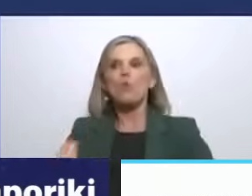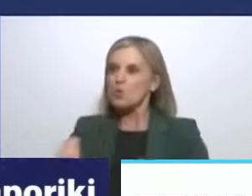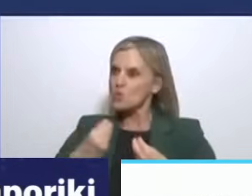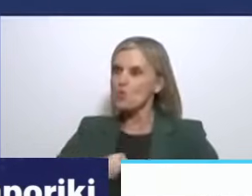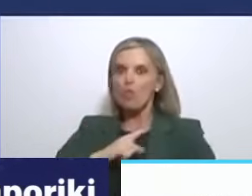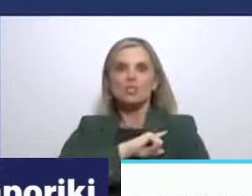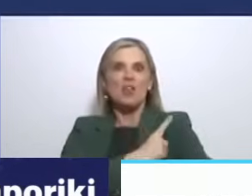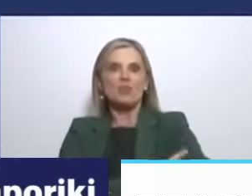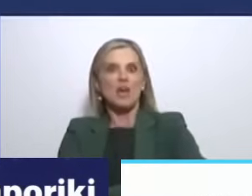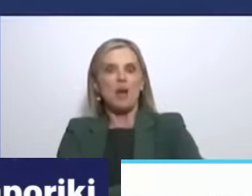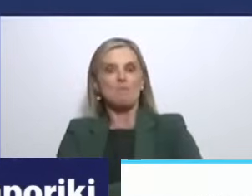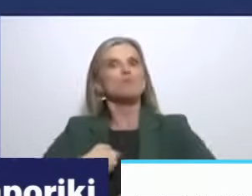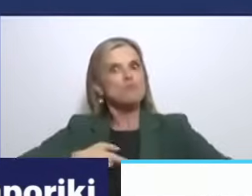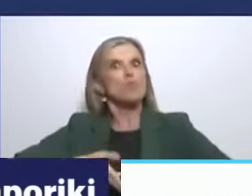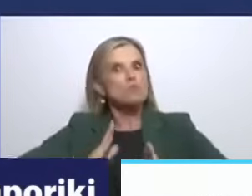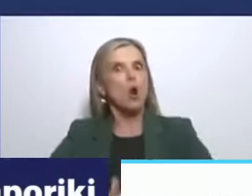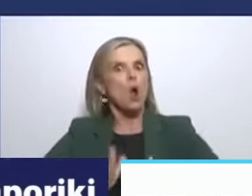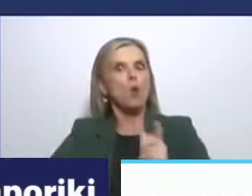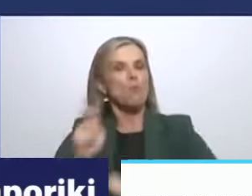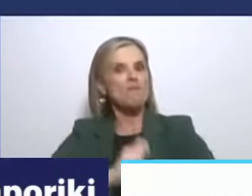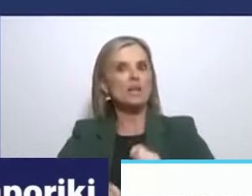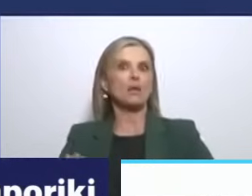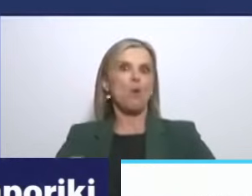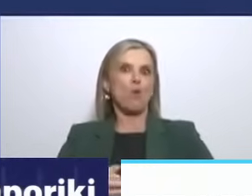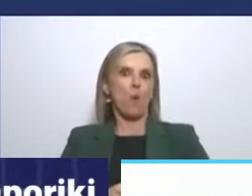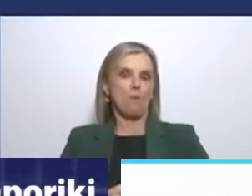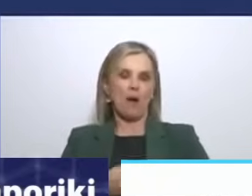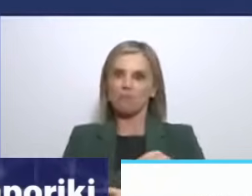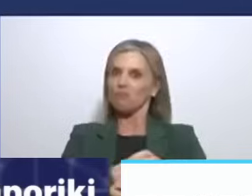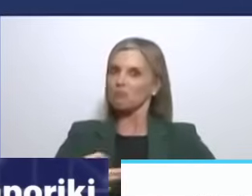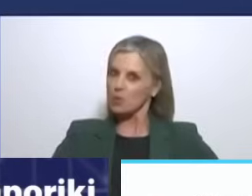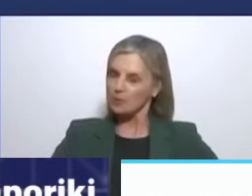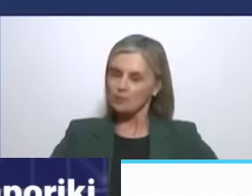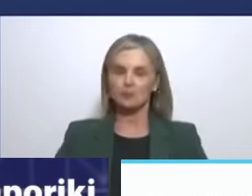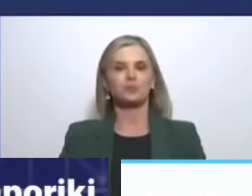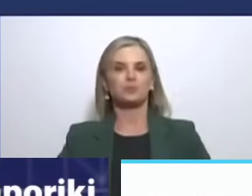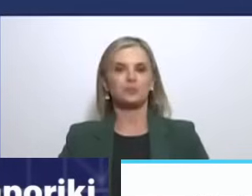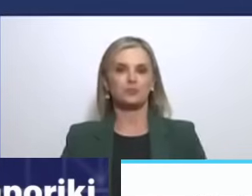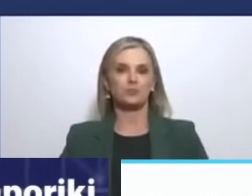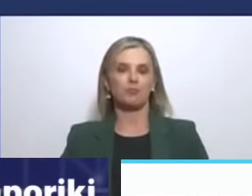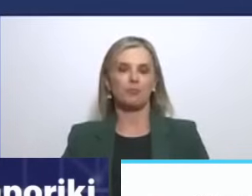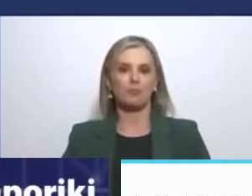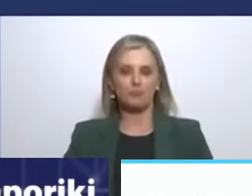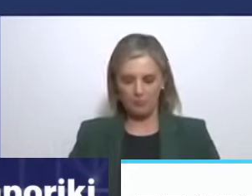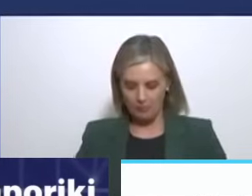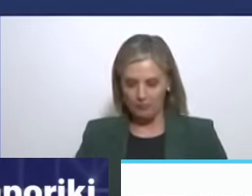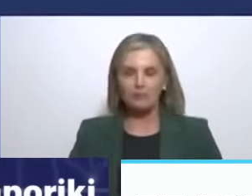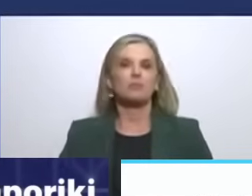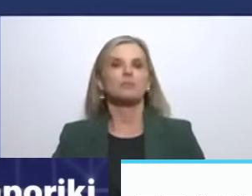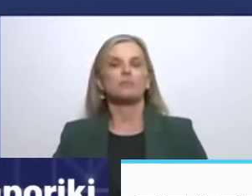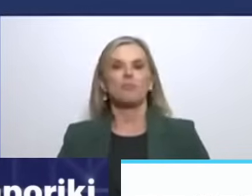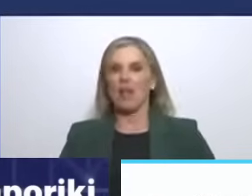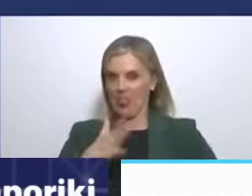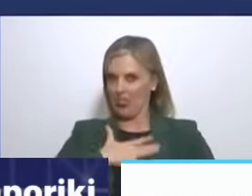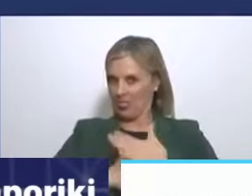ότι συνεχίζεται η διαλογική. Προσπαθούν πάλι μέσω απαγορευτικών, μέσω άλλων διαδικασιών, να απαγορεύσουν στον